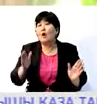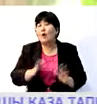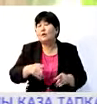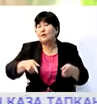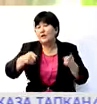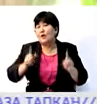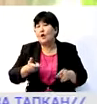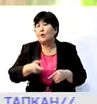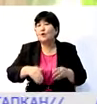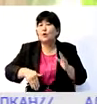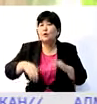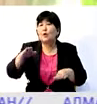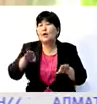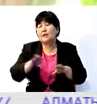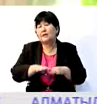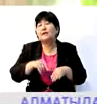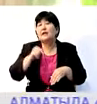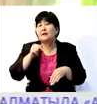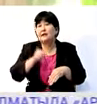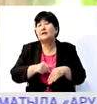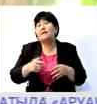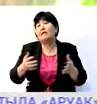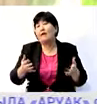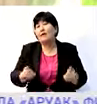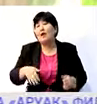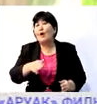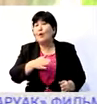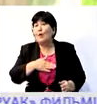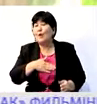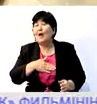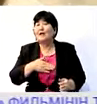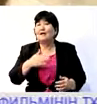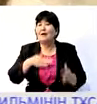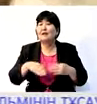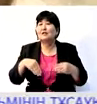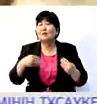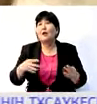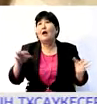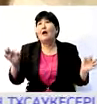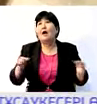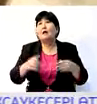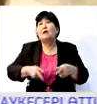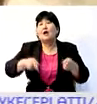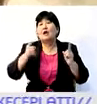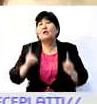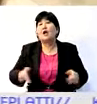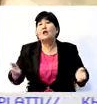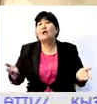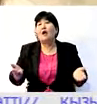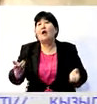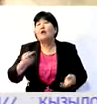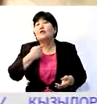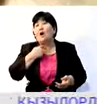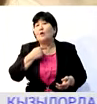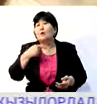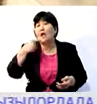әрине өте жоғары деңгейде бізге әсер және рухани азық бере алды деген ойдамыз. Оркестрмен жанды дауыста концертті